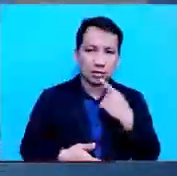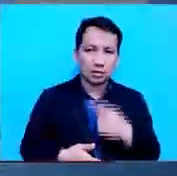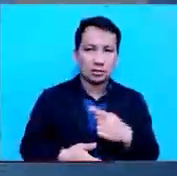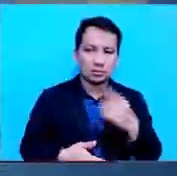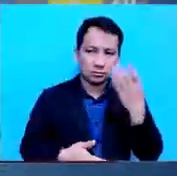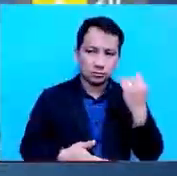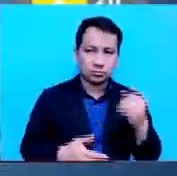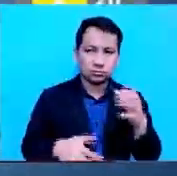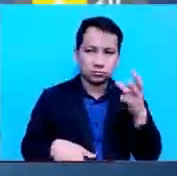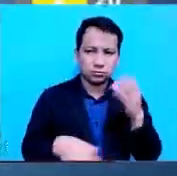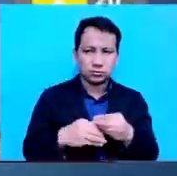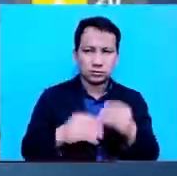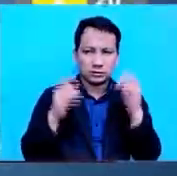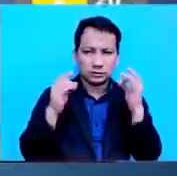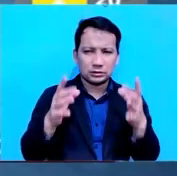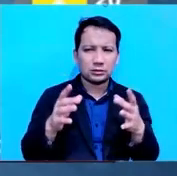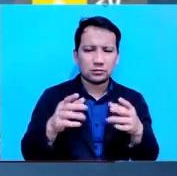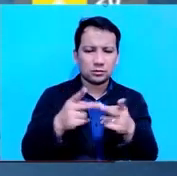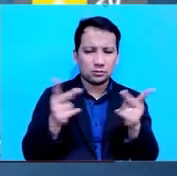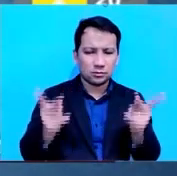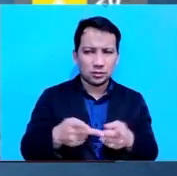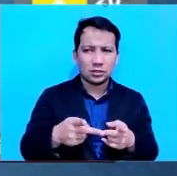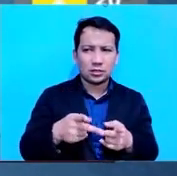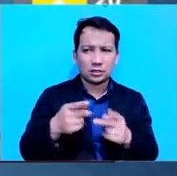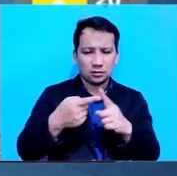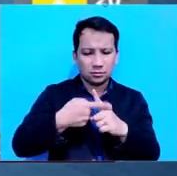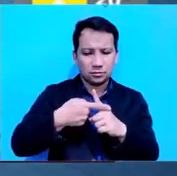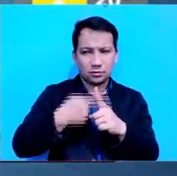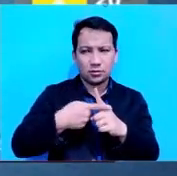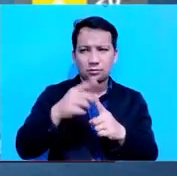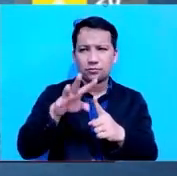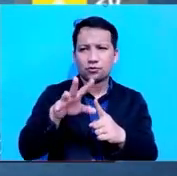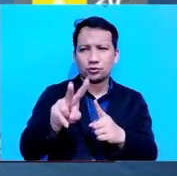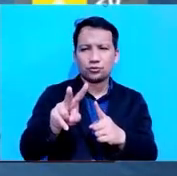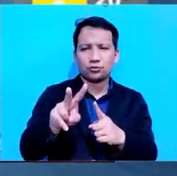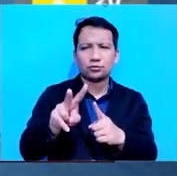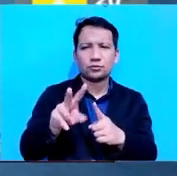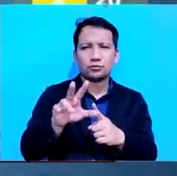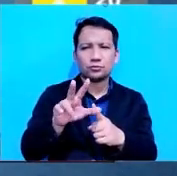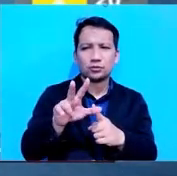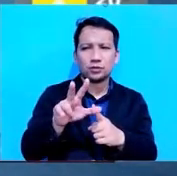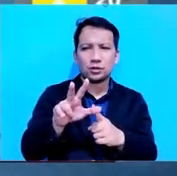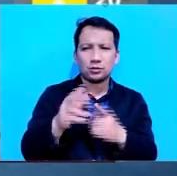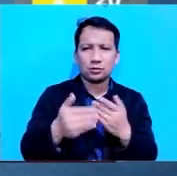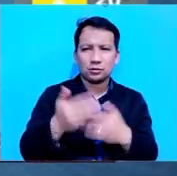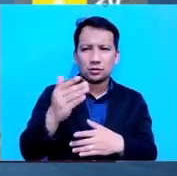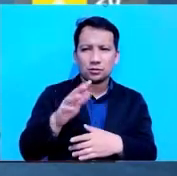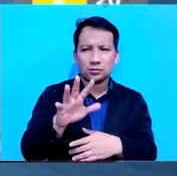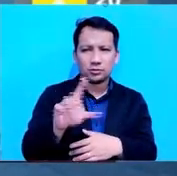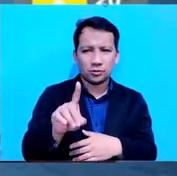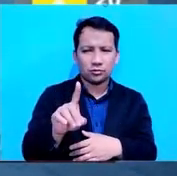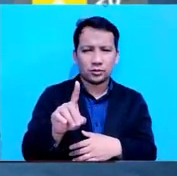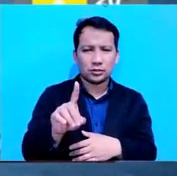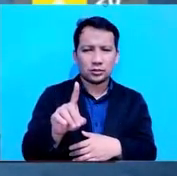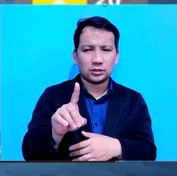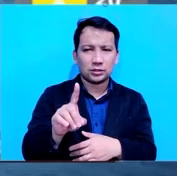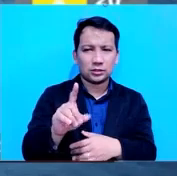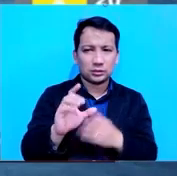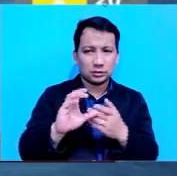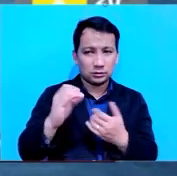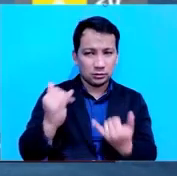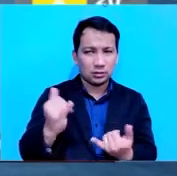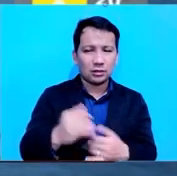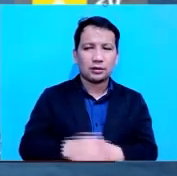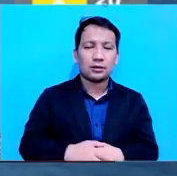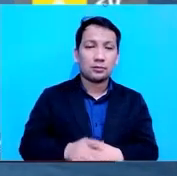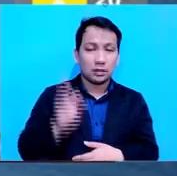sa danger level ang mga lugar na may heat index na 42 hanggang 51 degrees Celsius ngayong araw. Kasama